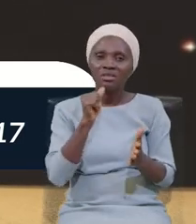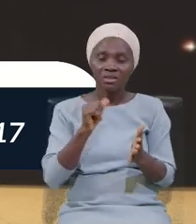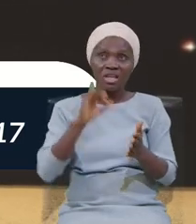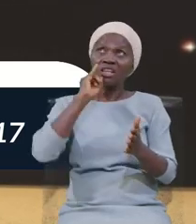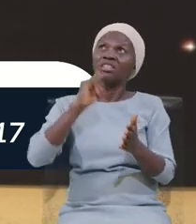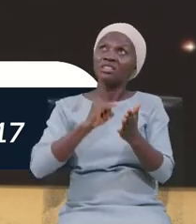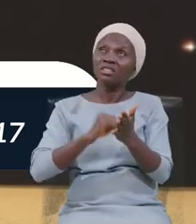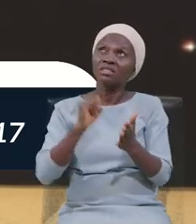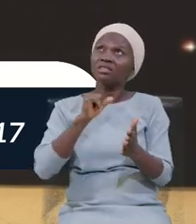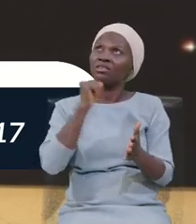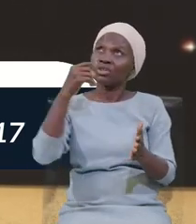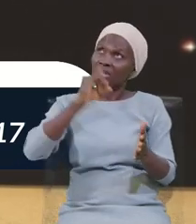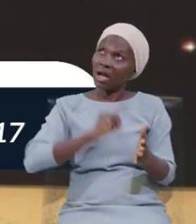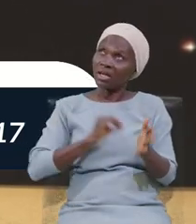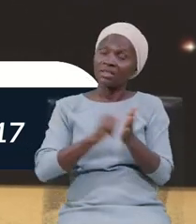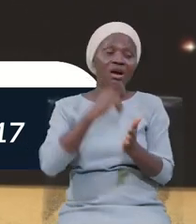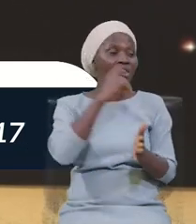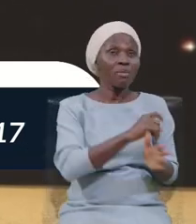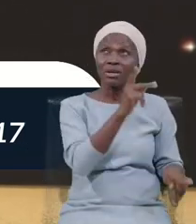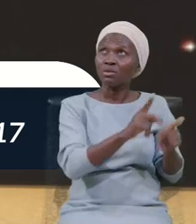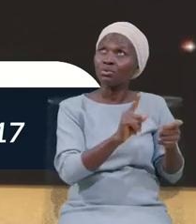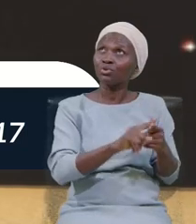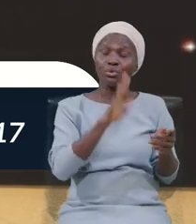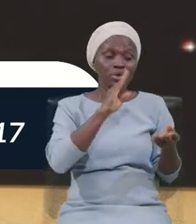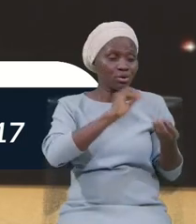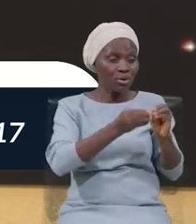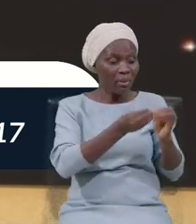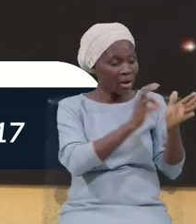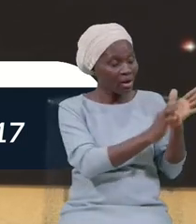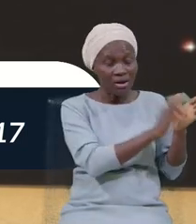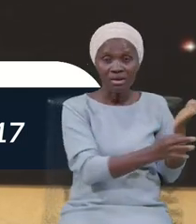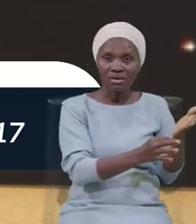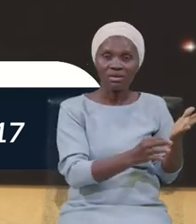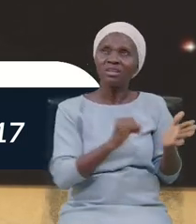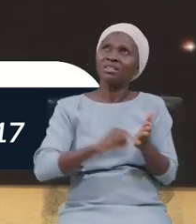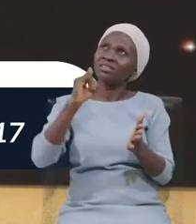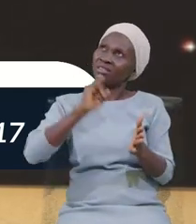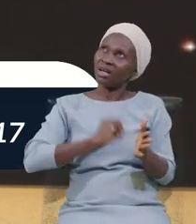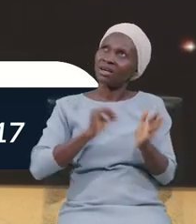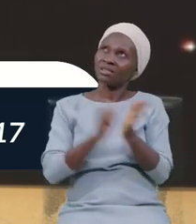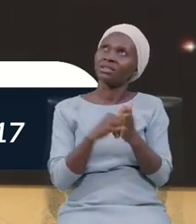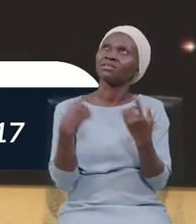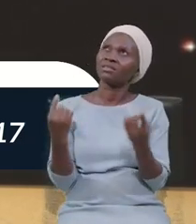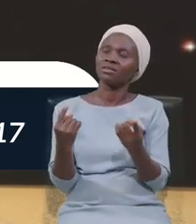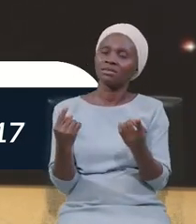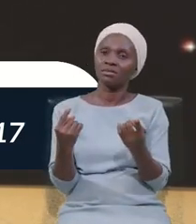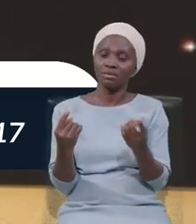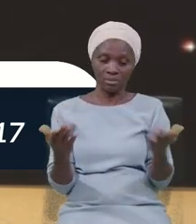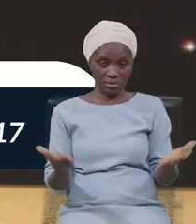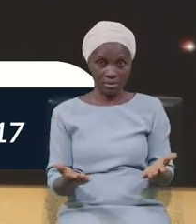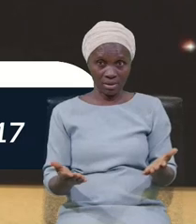le dénombrement du peuple? C'est moi qui ai péché. Voici